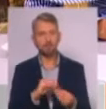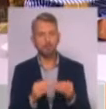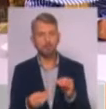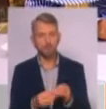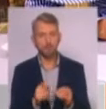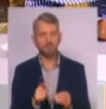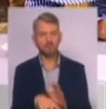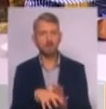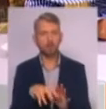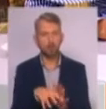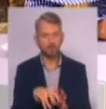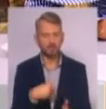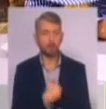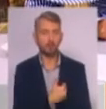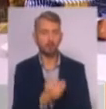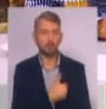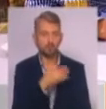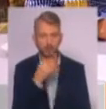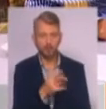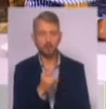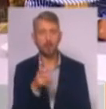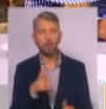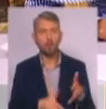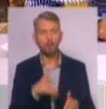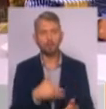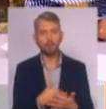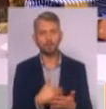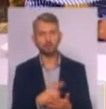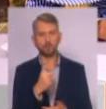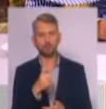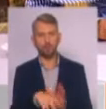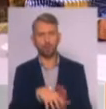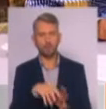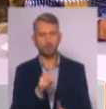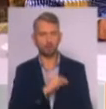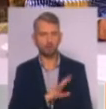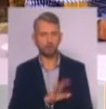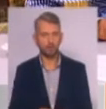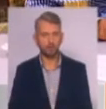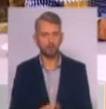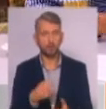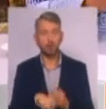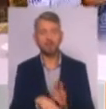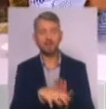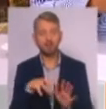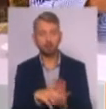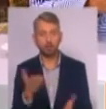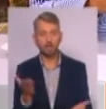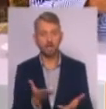з насосами. Я вам хочу сказати, що на Оболоні десь 100 насосів не працюють. Тобто це насос, який